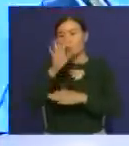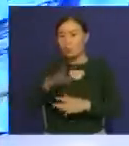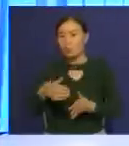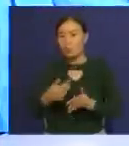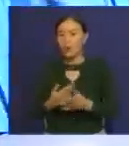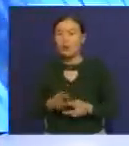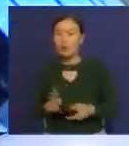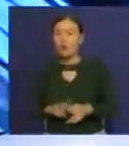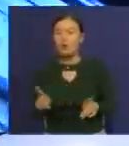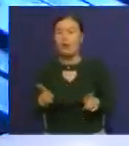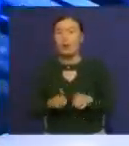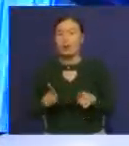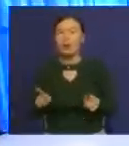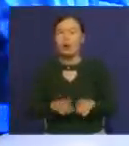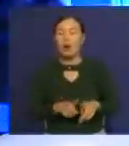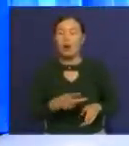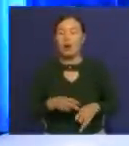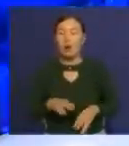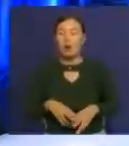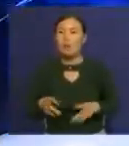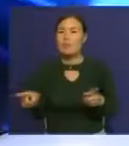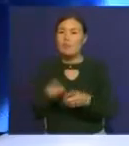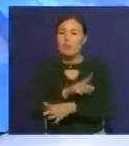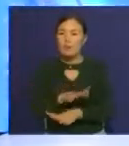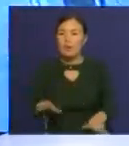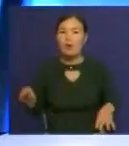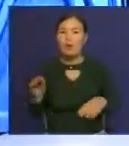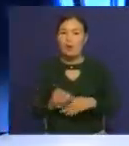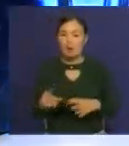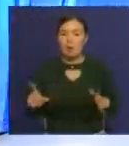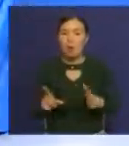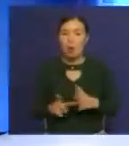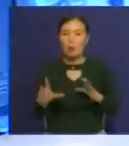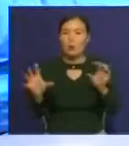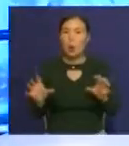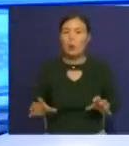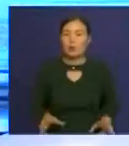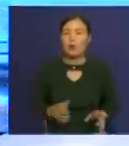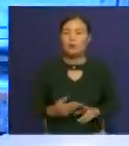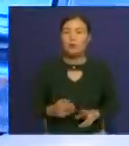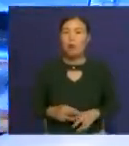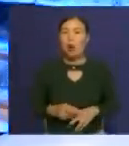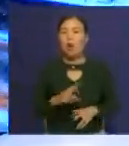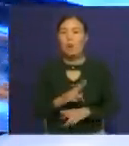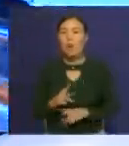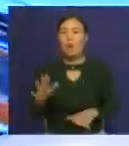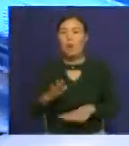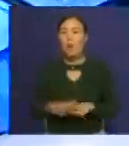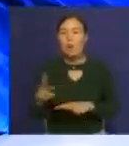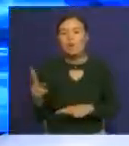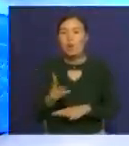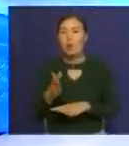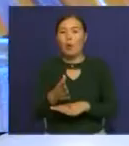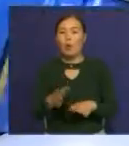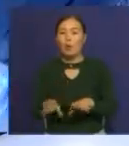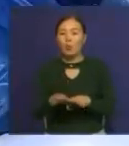Такие меры стали возможны в связи с внесенными изменениями и дополнениями в налоговый кодекс, в соответствии с которыми банки второго